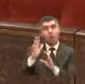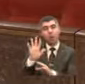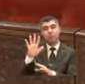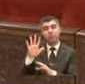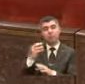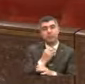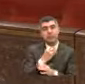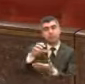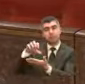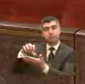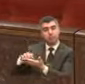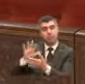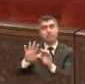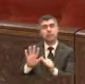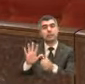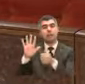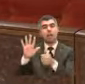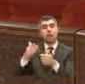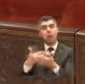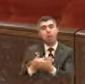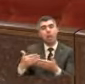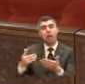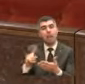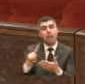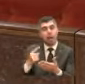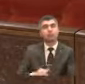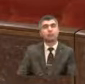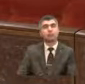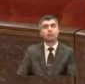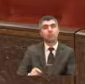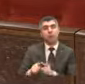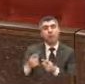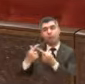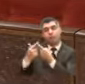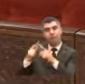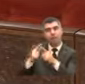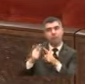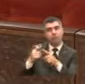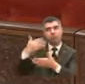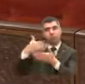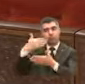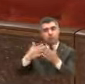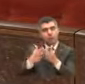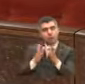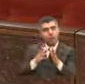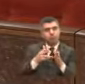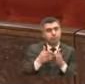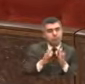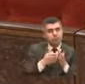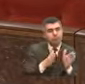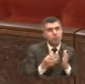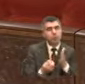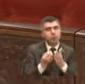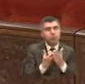اللي هي ملتزم بها او مستمر، والنتائج ديالو راه كتبان، راه مجموعه ديال التدشينات او اللي كان نعملوها